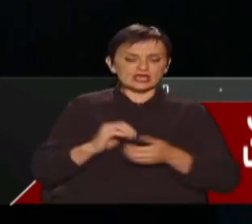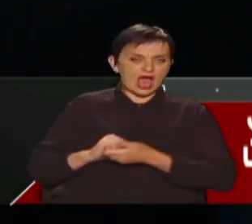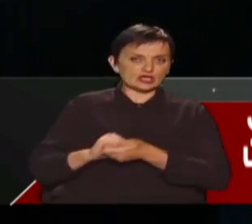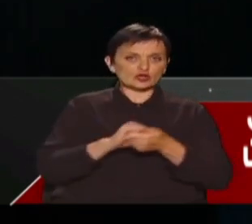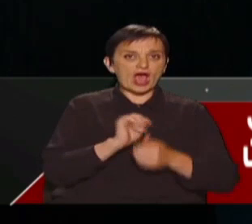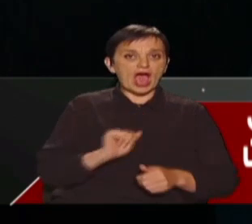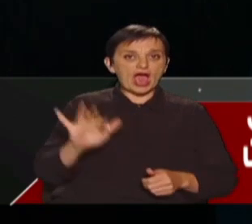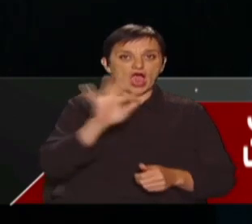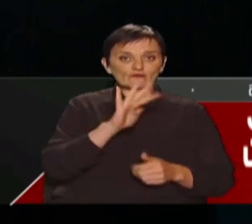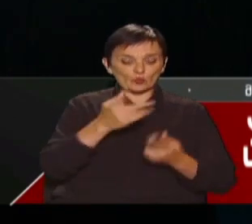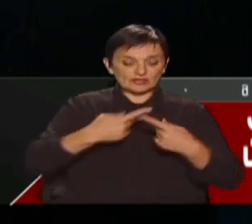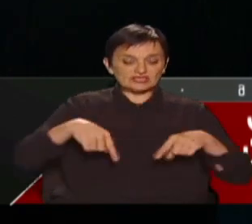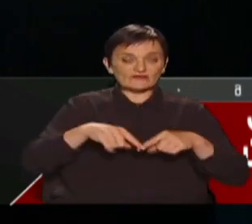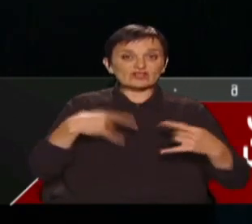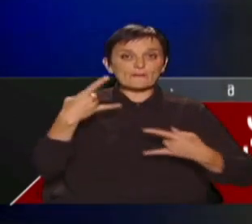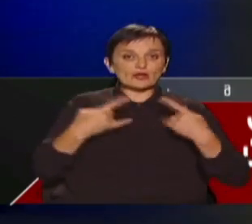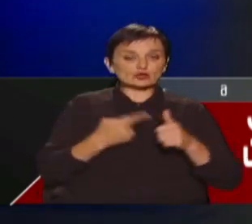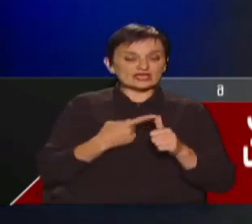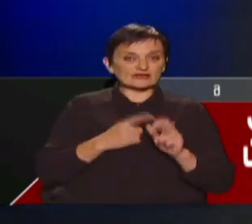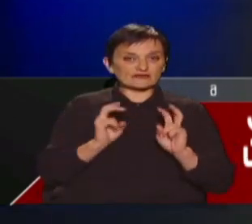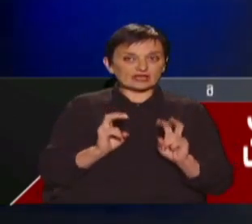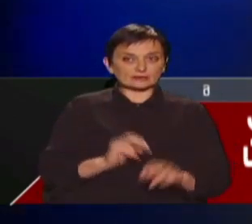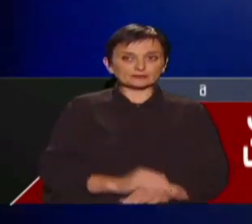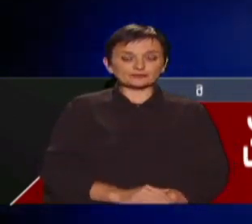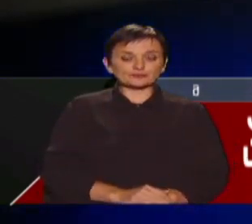რასაც ევროპის საზოგადოებრივი მაუწყებლობა ქვია.